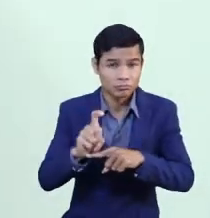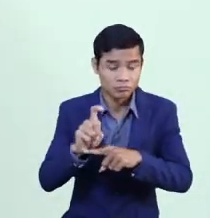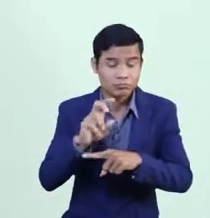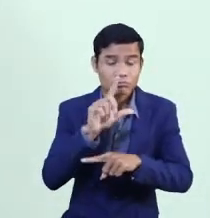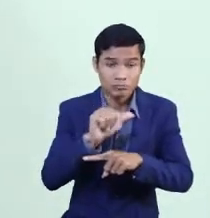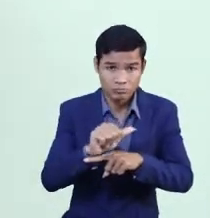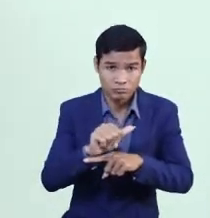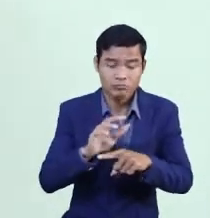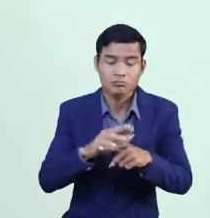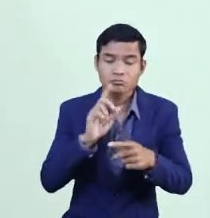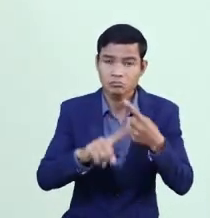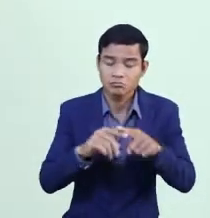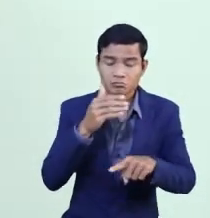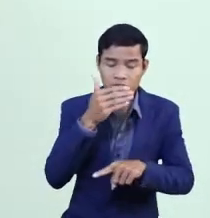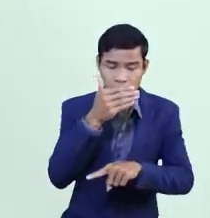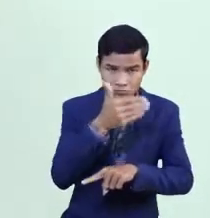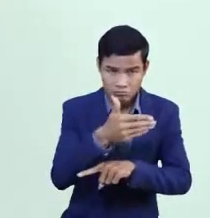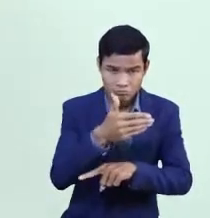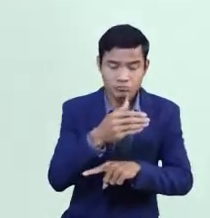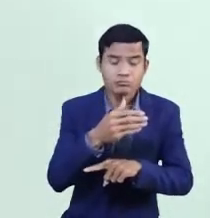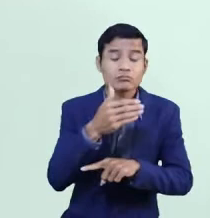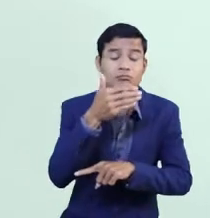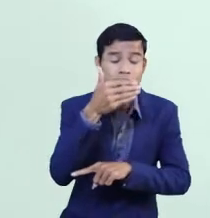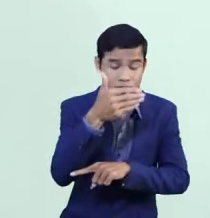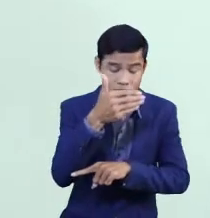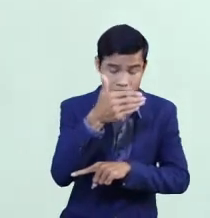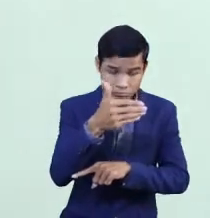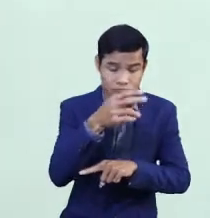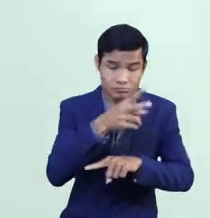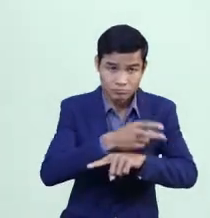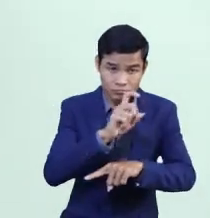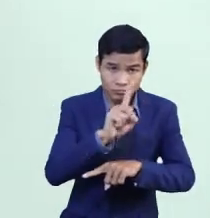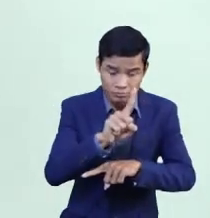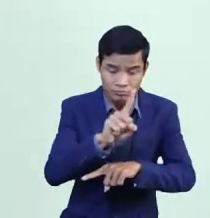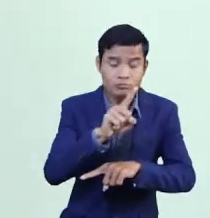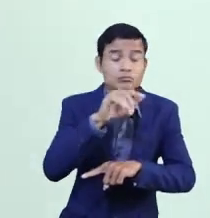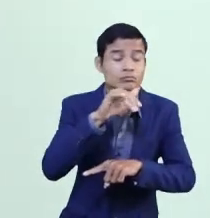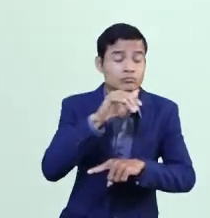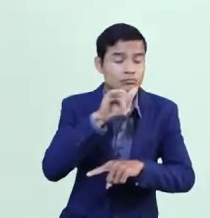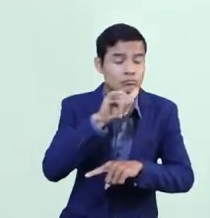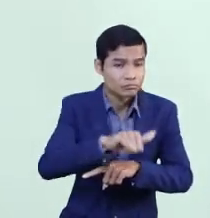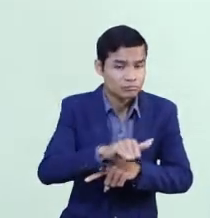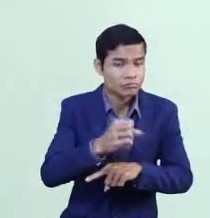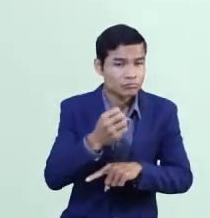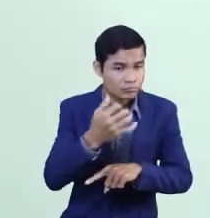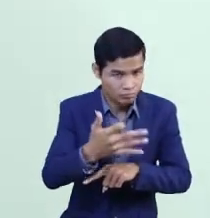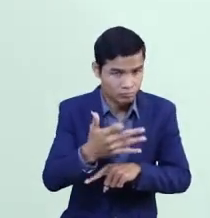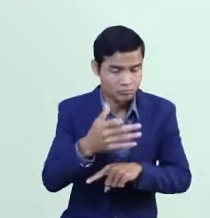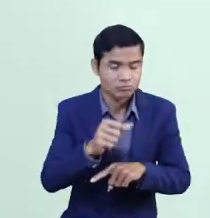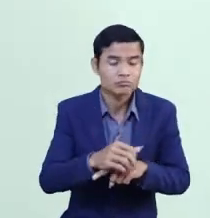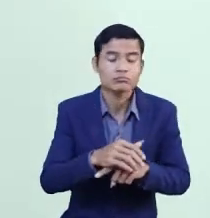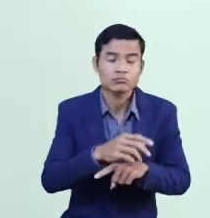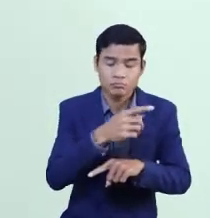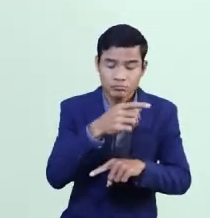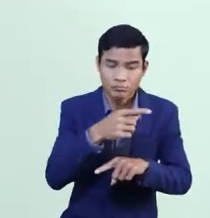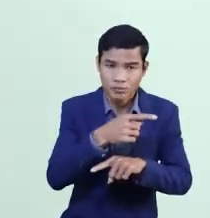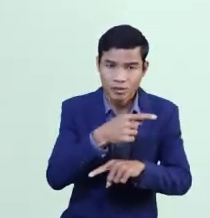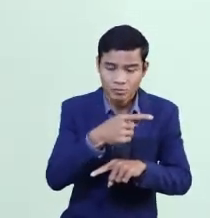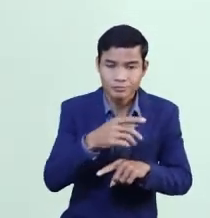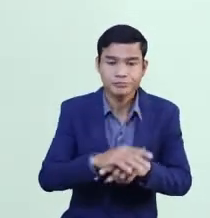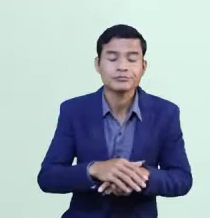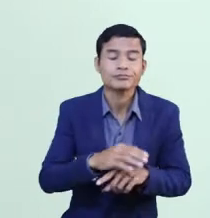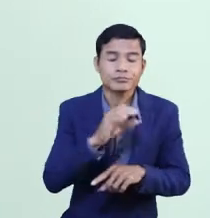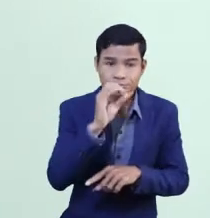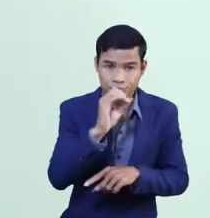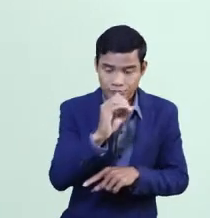tụng rồi mình lịch bằng buồn chắc bằng buồn nhưng cháy ai kia cháy ăn mũi nó xá chá nó xá bằng bầy nè con ấy chắc